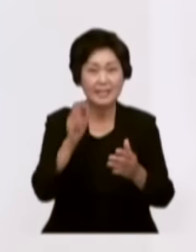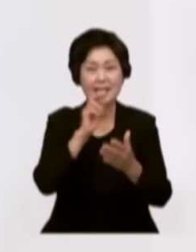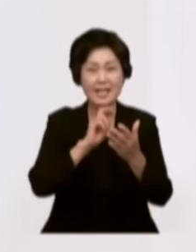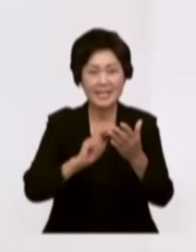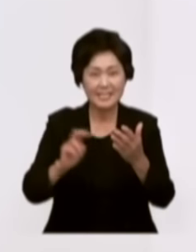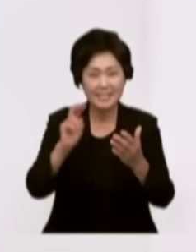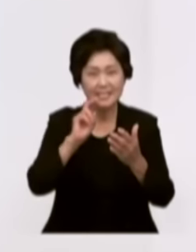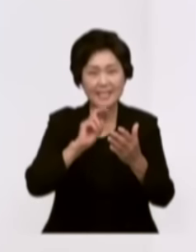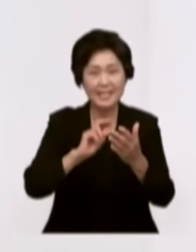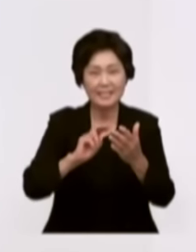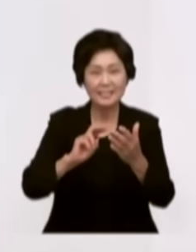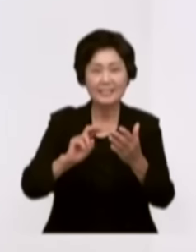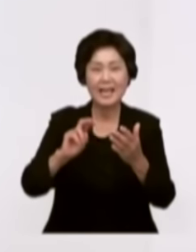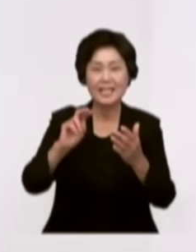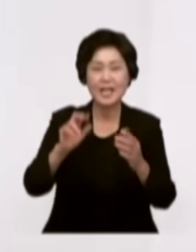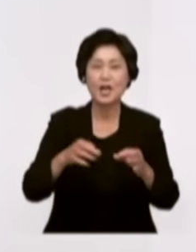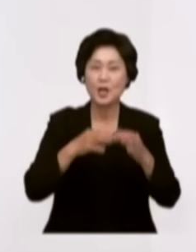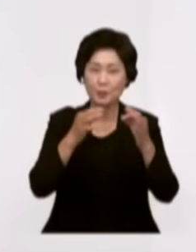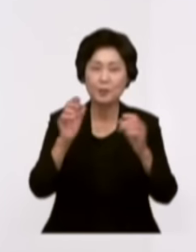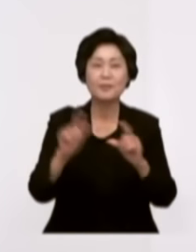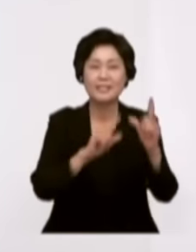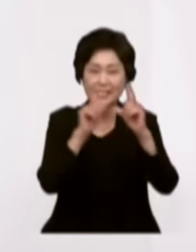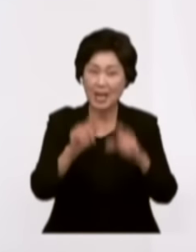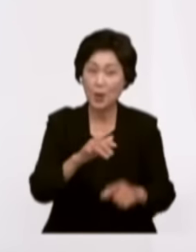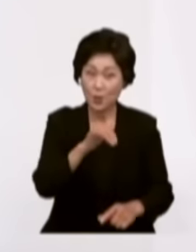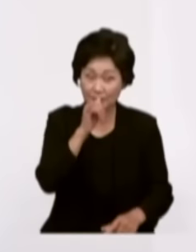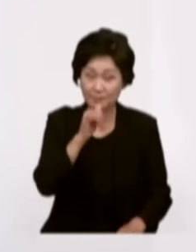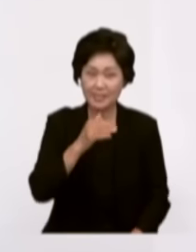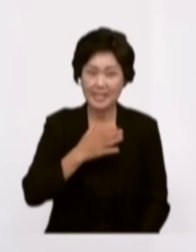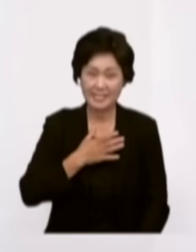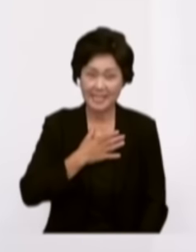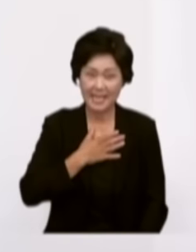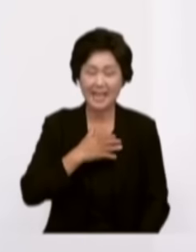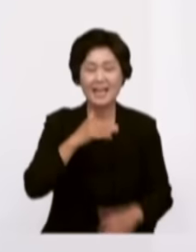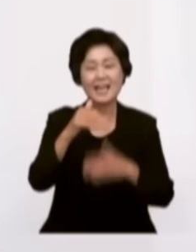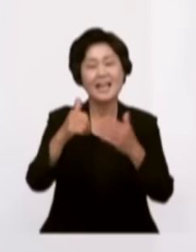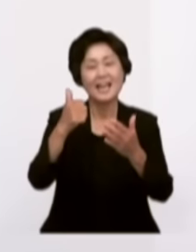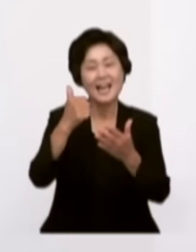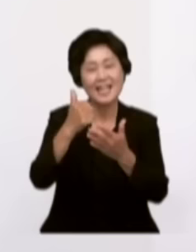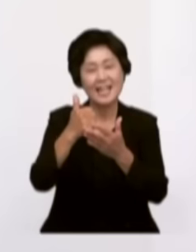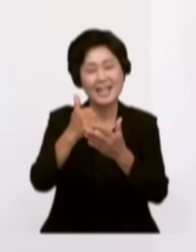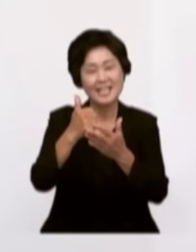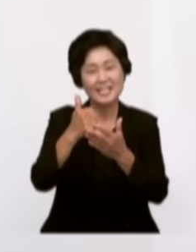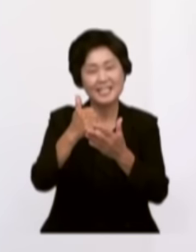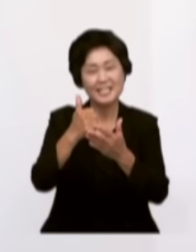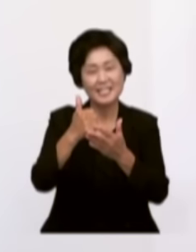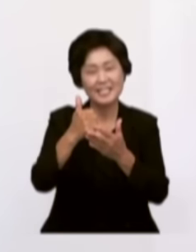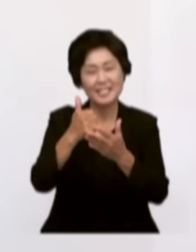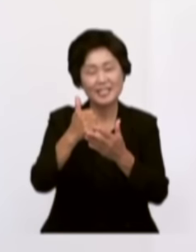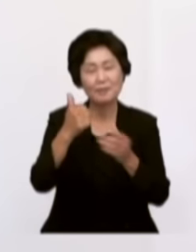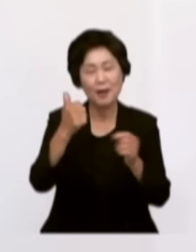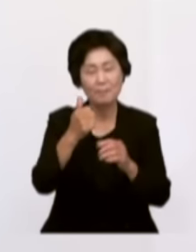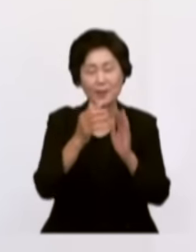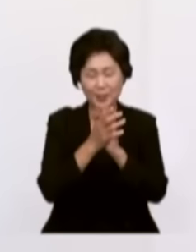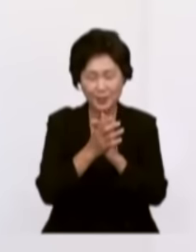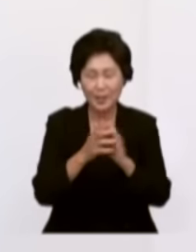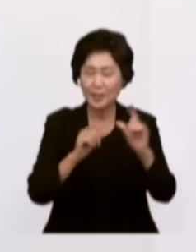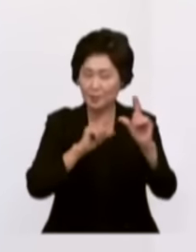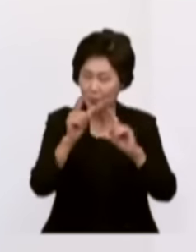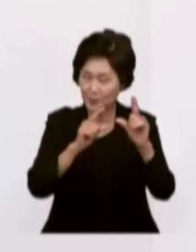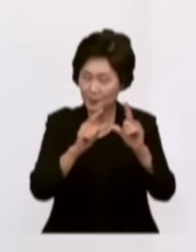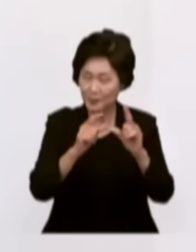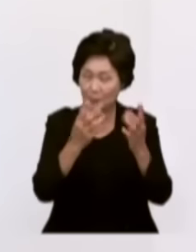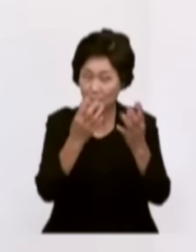은혜 받고 있는 모든 CTS 가족 여러분. 아 사실 조영구가 이렇게 하나님을 위해 기도하는 모습들을 많이 못 보셨을 겁니다.